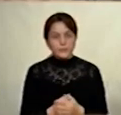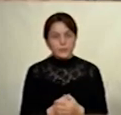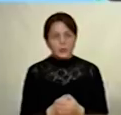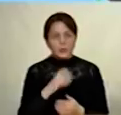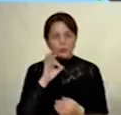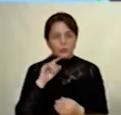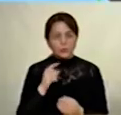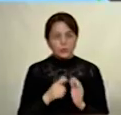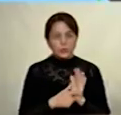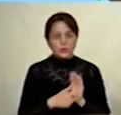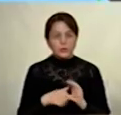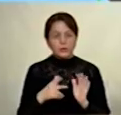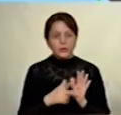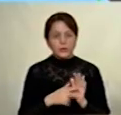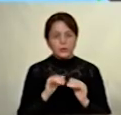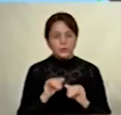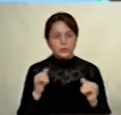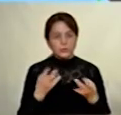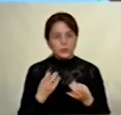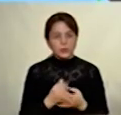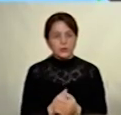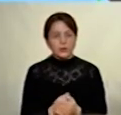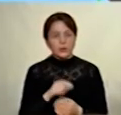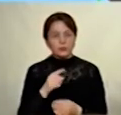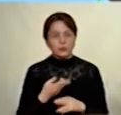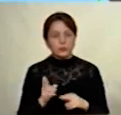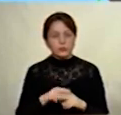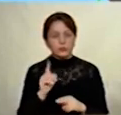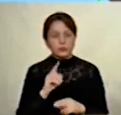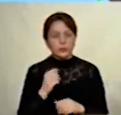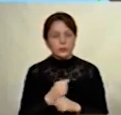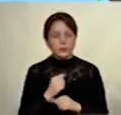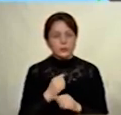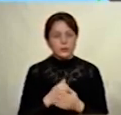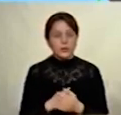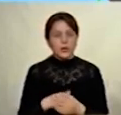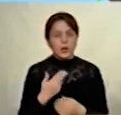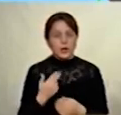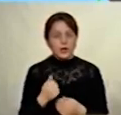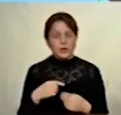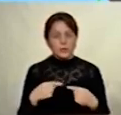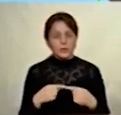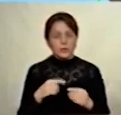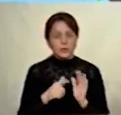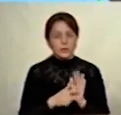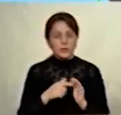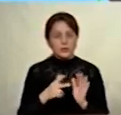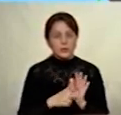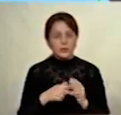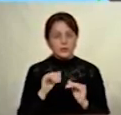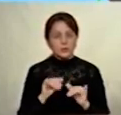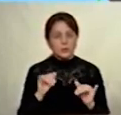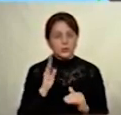Demak, 0,7 ni 8 ga ko'paytirishimiz kerak. Buning uchun nima qilamiz? Ha, albatta, 7 ni 8 ga ko'paytirib